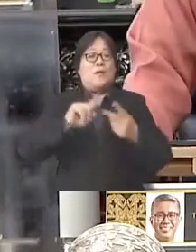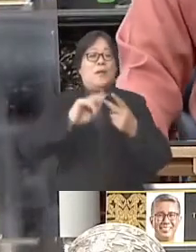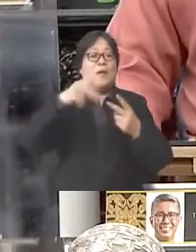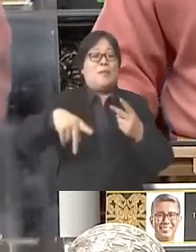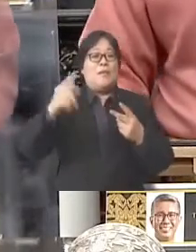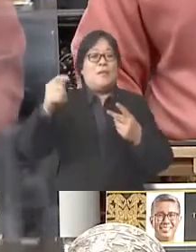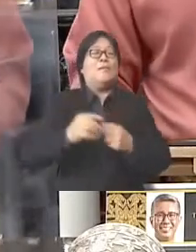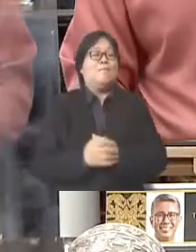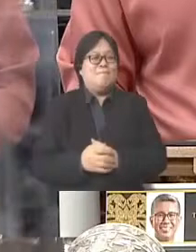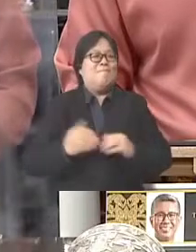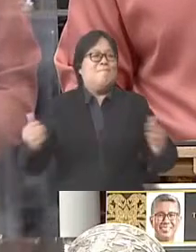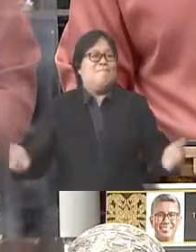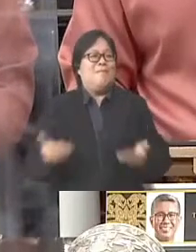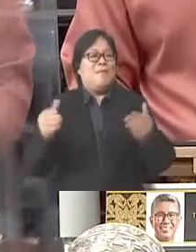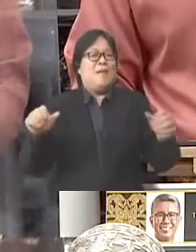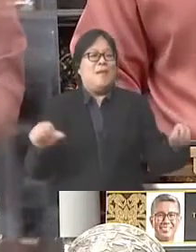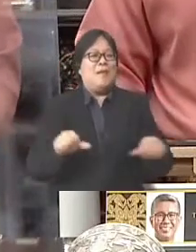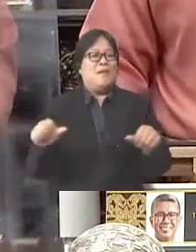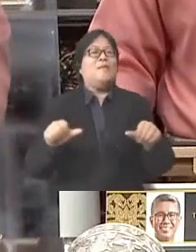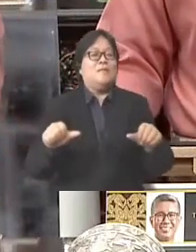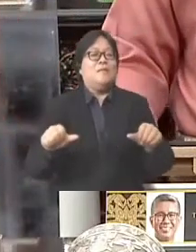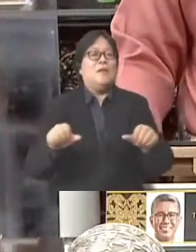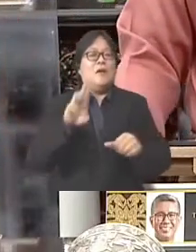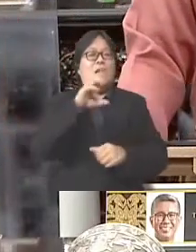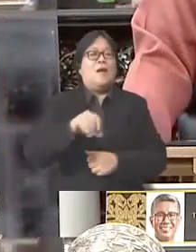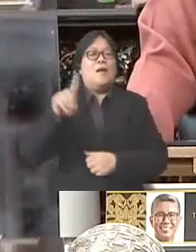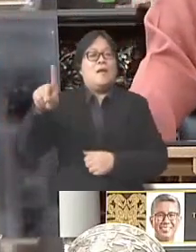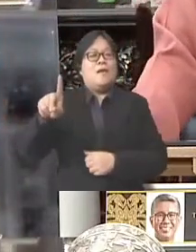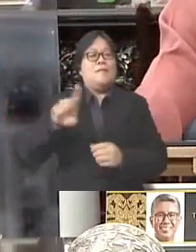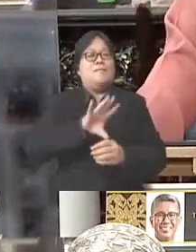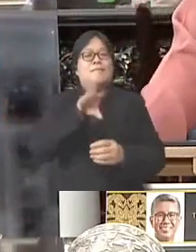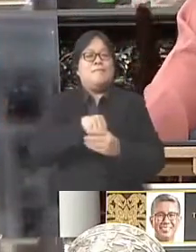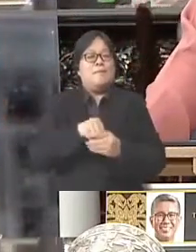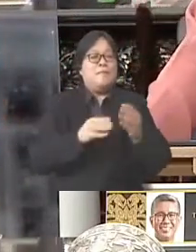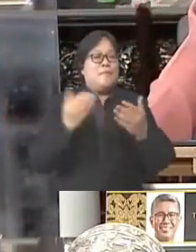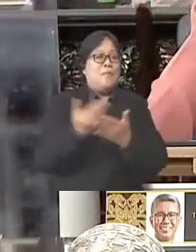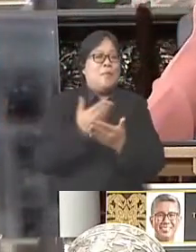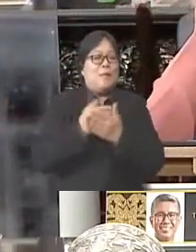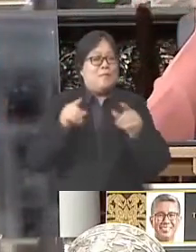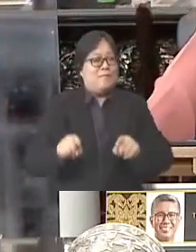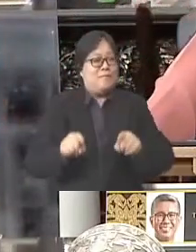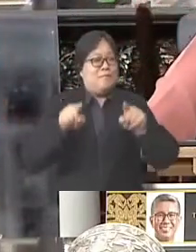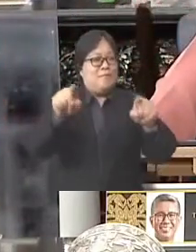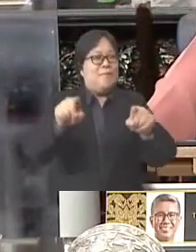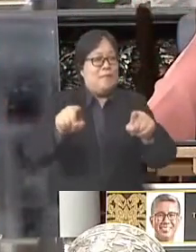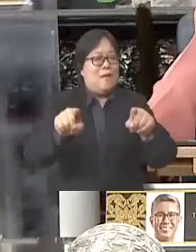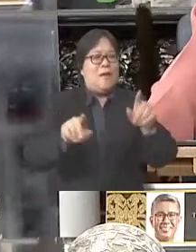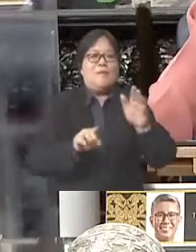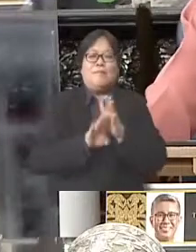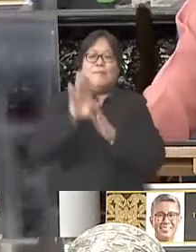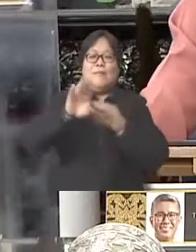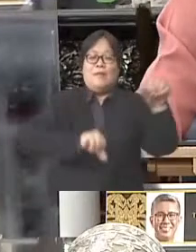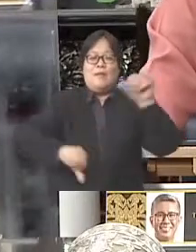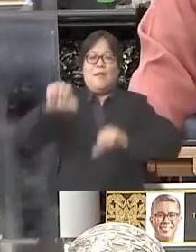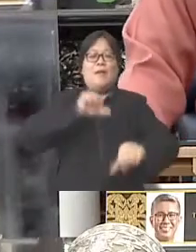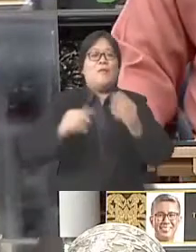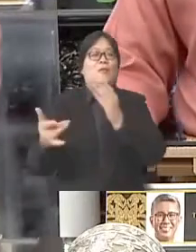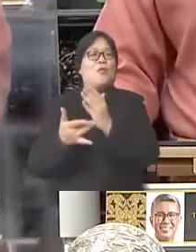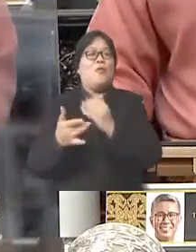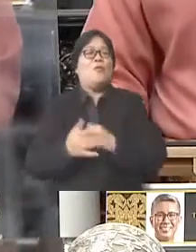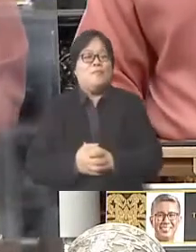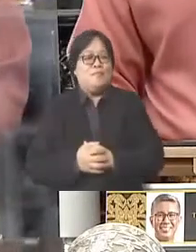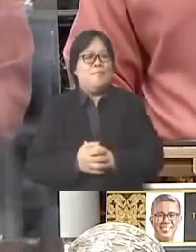GPT bagi mempergiat activity arendi kearah mengaplikasikan pembaruan yang sedari dengan perkembangan sains dan teknologi